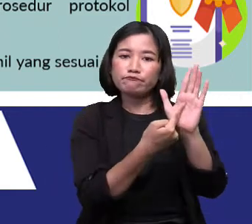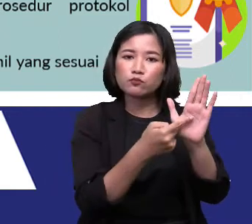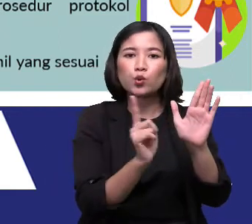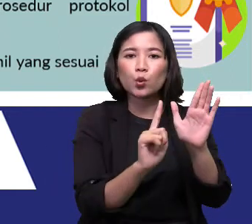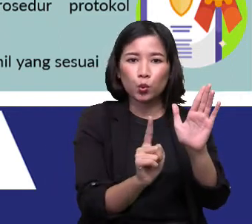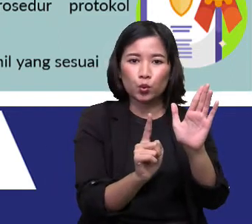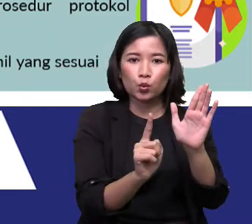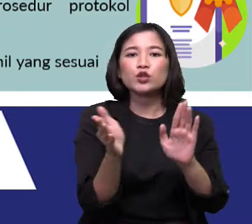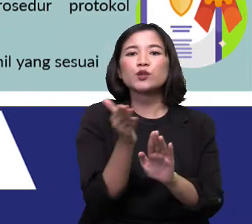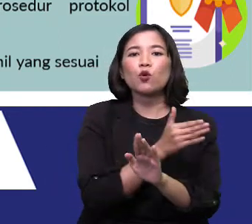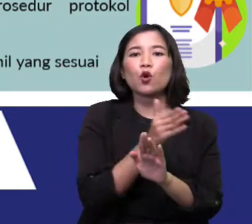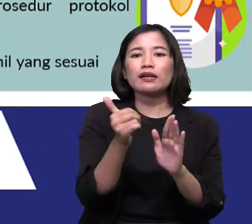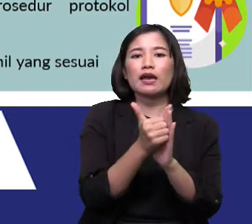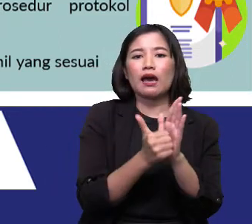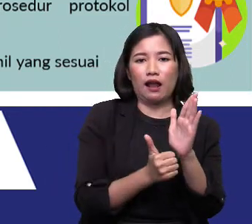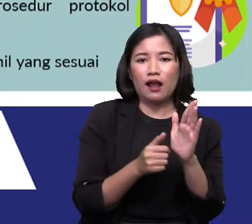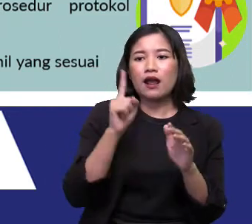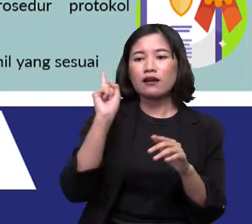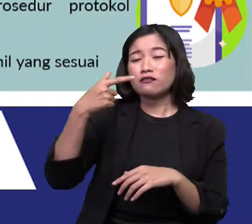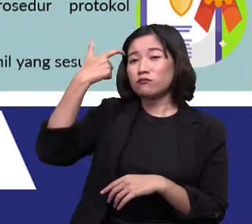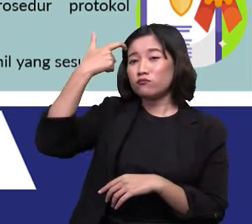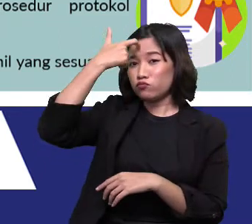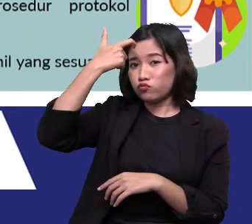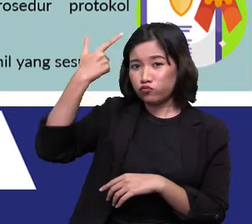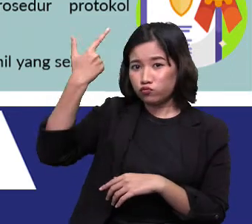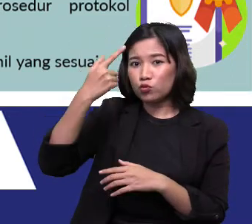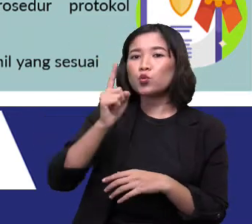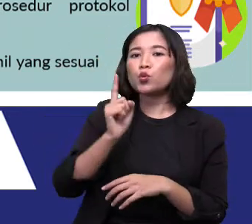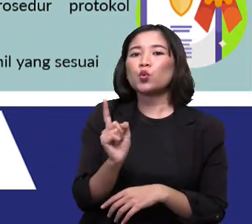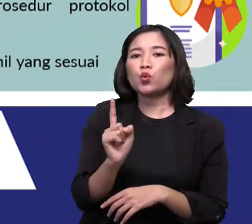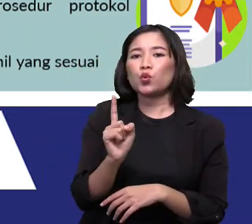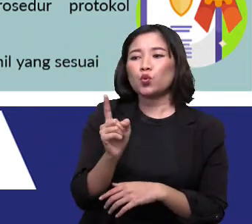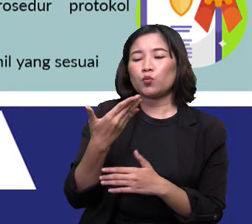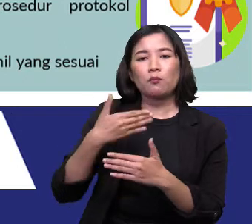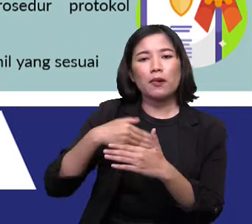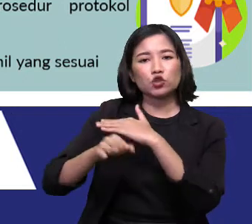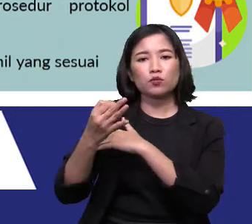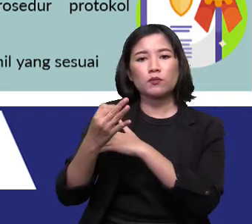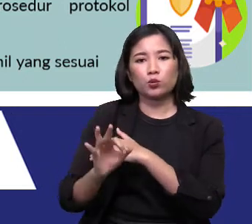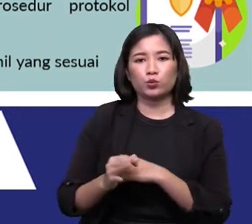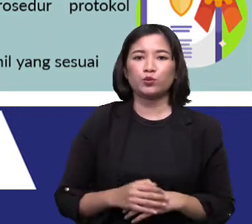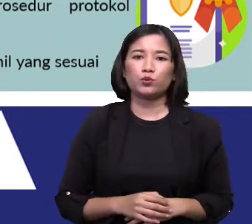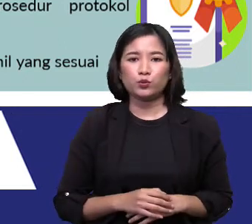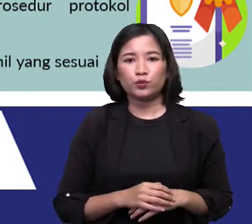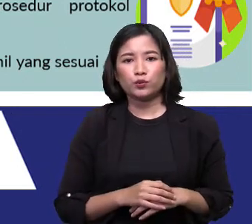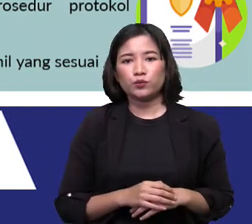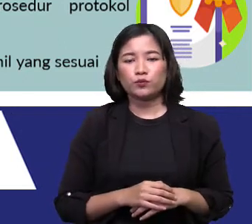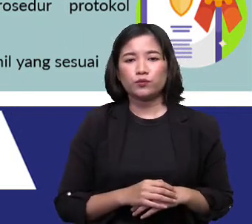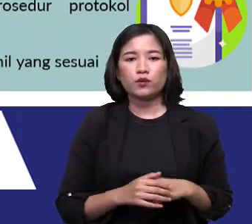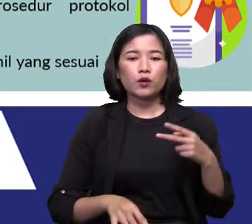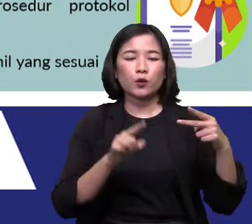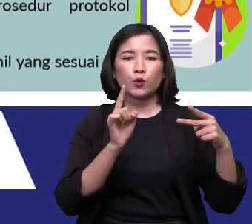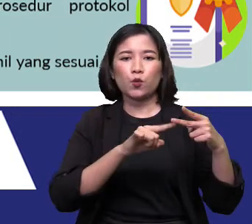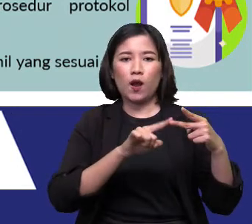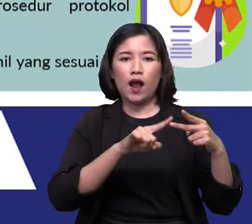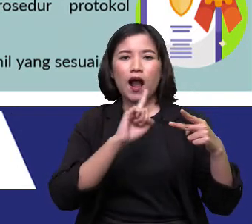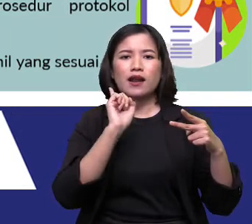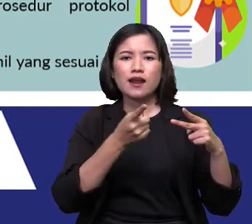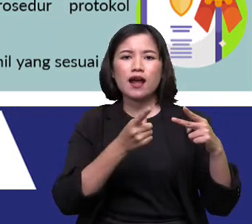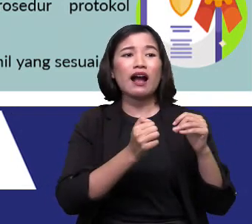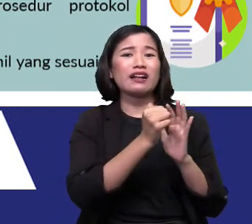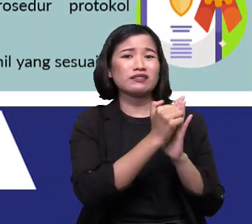dan menjalani pemeriksaan suhu tubuh sebelum memasuki venue acara yang kedua kegiatan yang